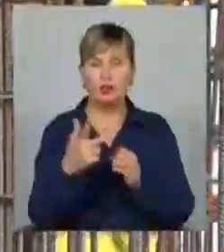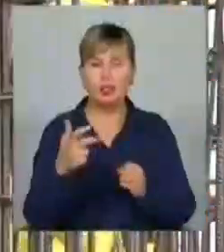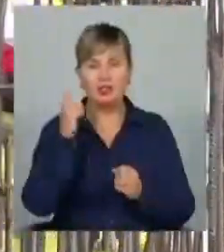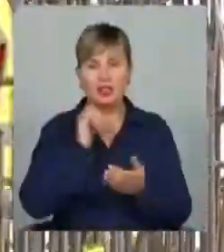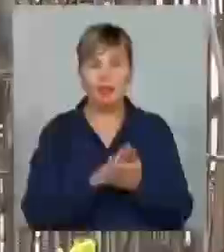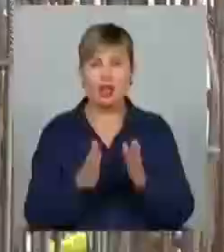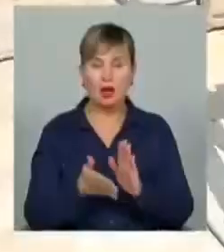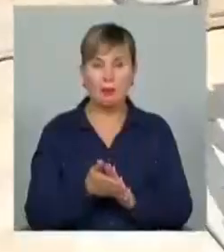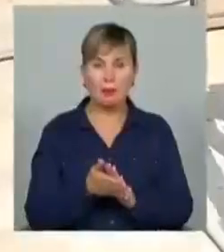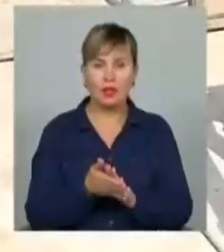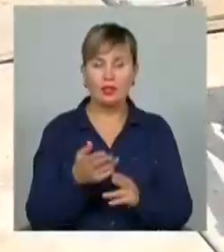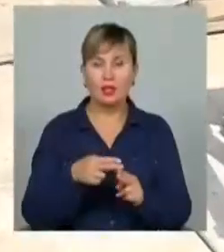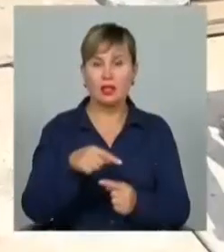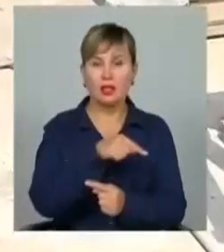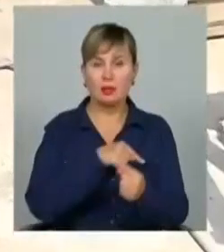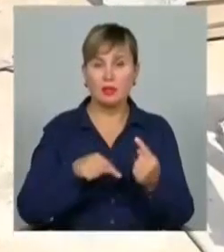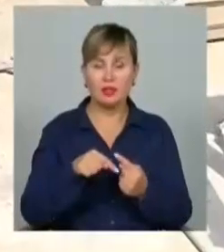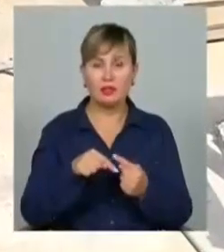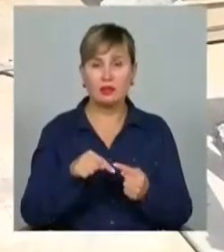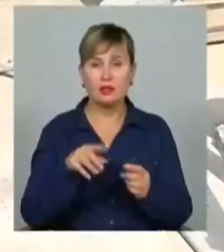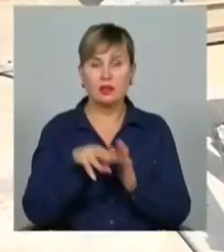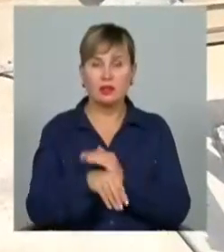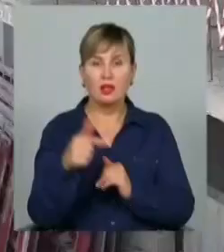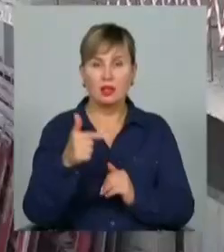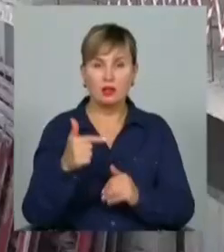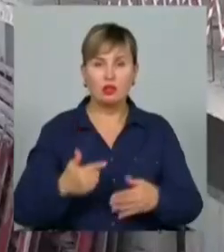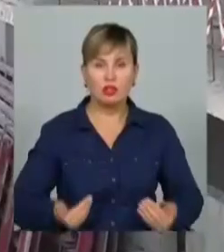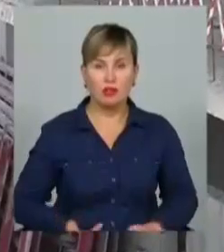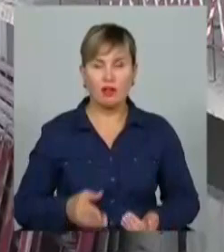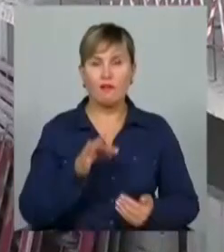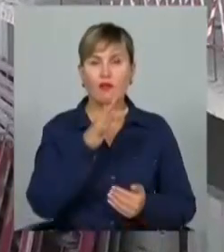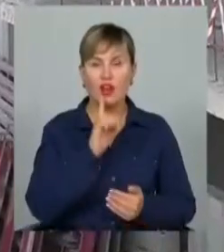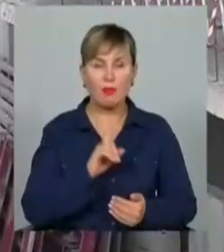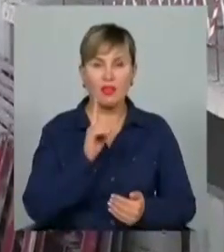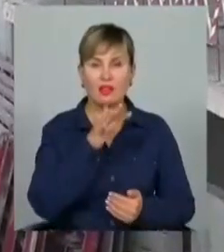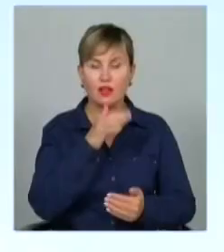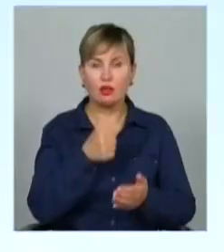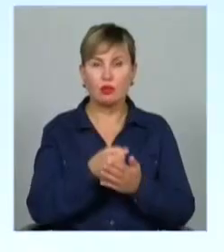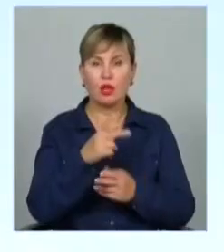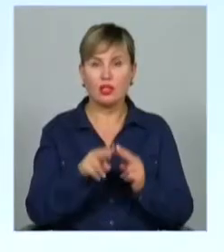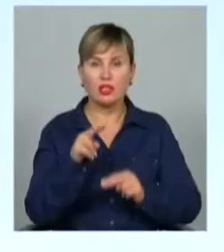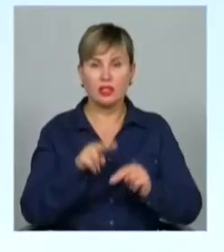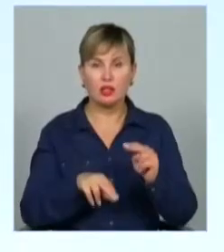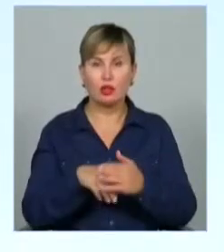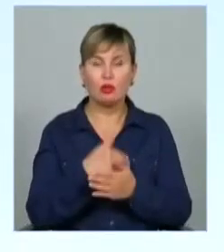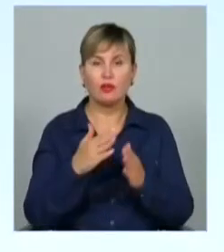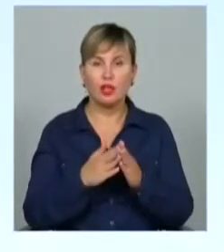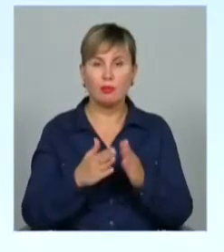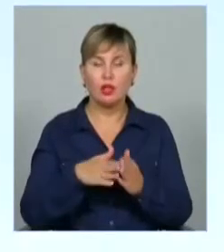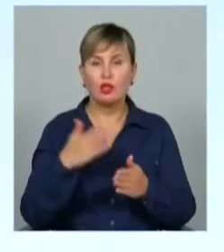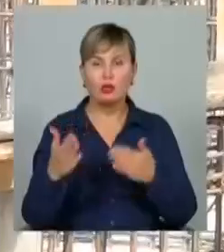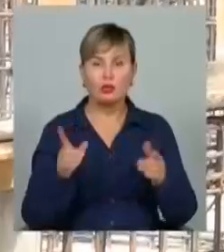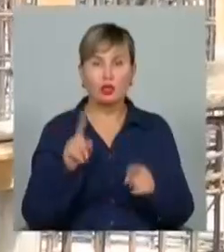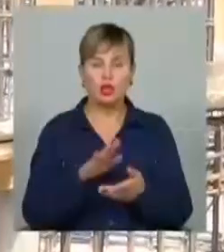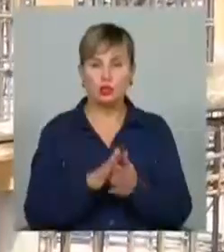домам. Социально-предпринимательской корпорации заверили, что гарантируют проживание жильцов во временных квартирах до окончания строительства новых домов. Стороны даже